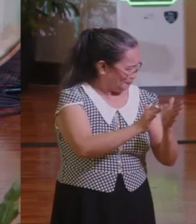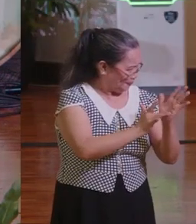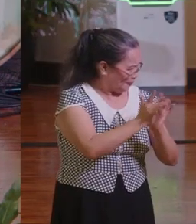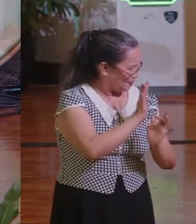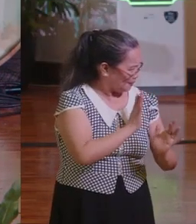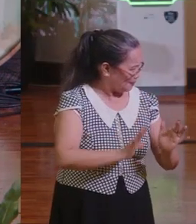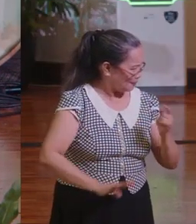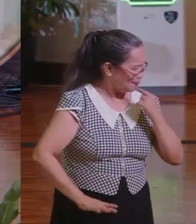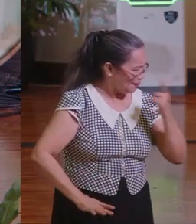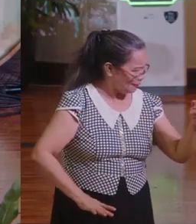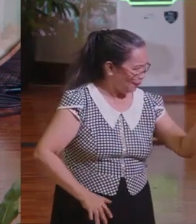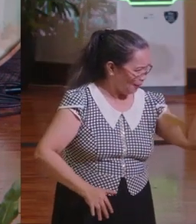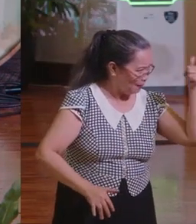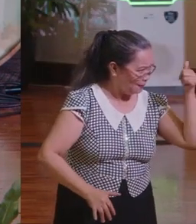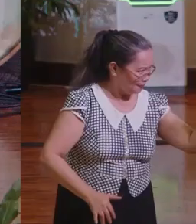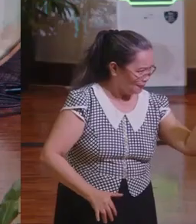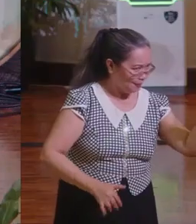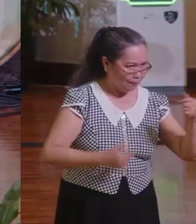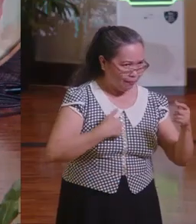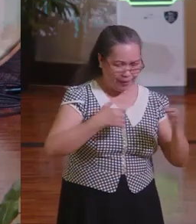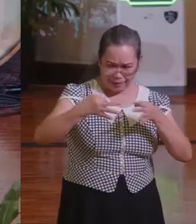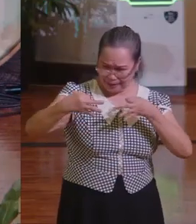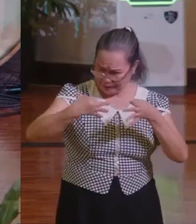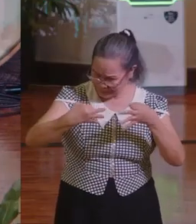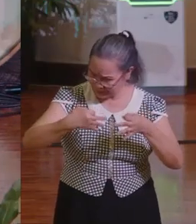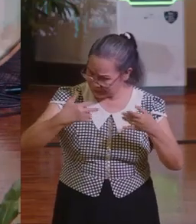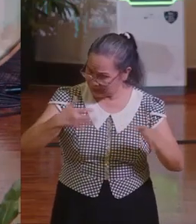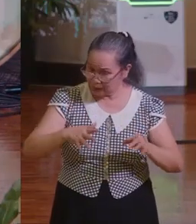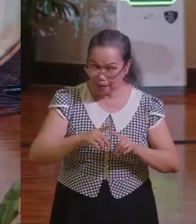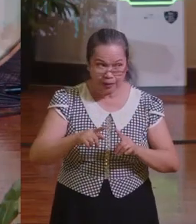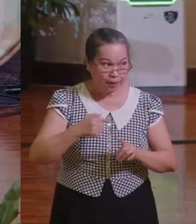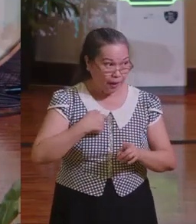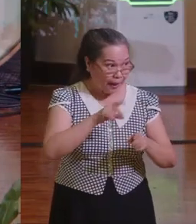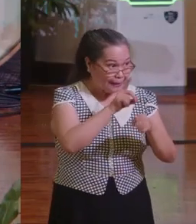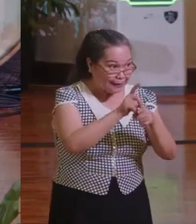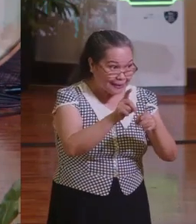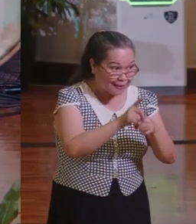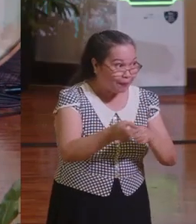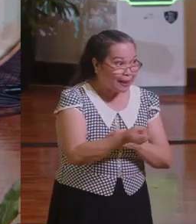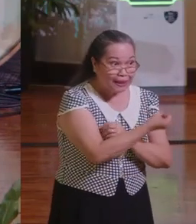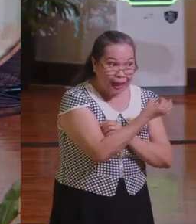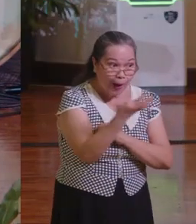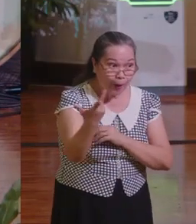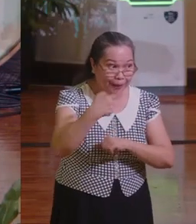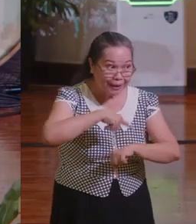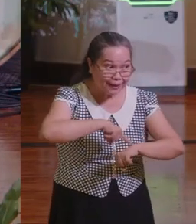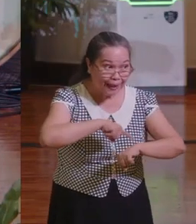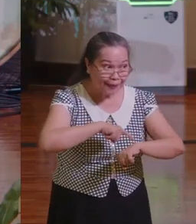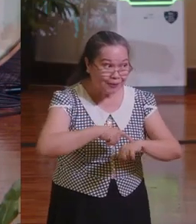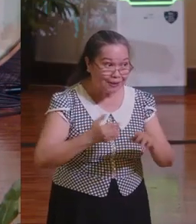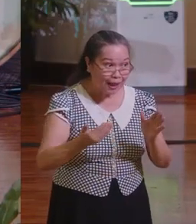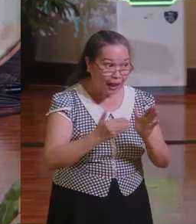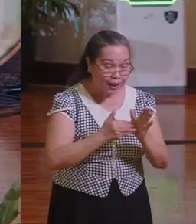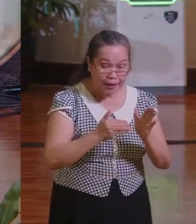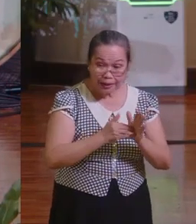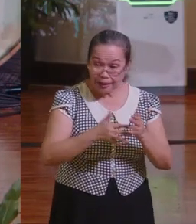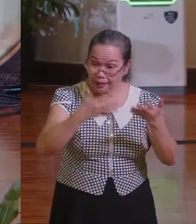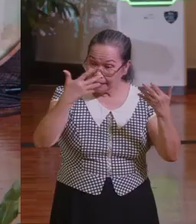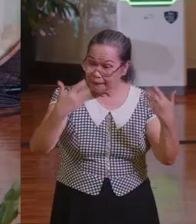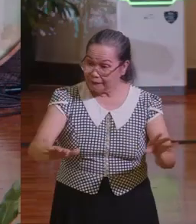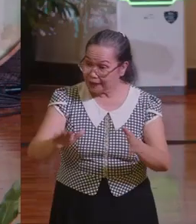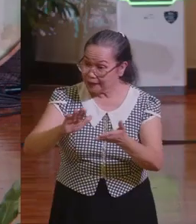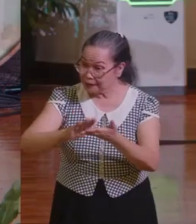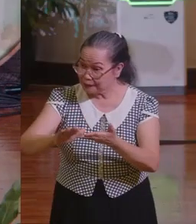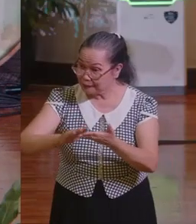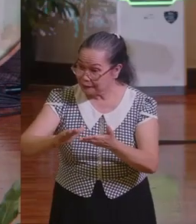eh. Yun ang kanyang ipinahihiwatig. Ang pagdidisiplina ay ina-assume na pinatawad nyo na yung